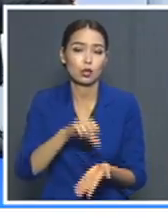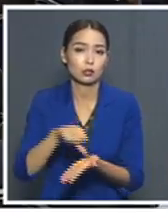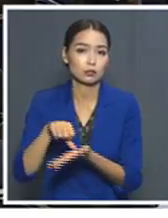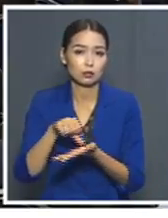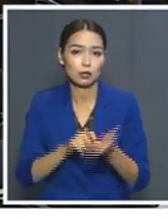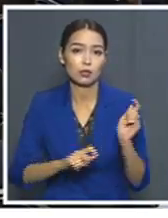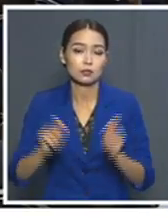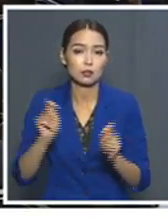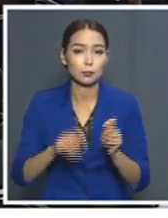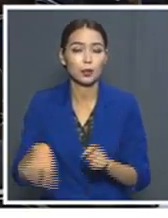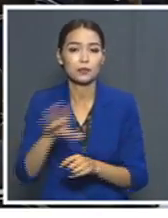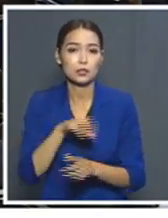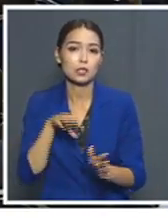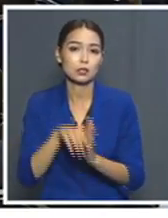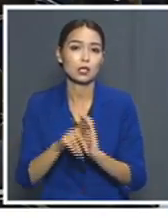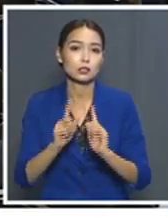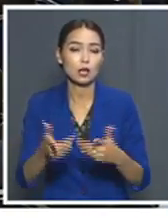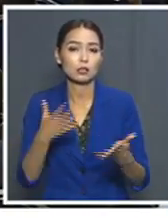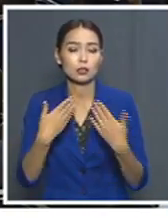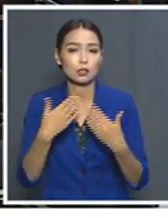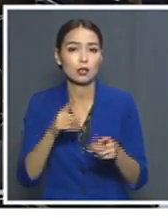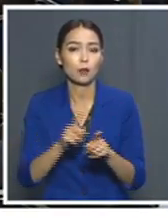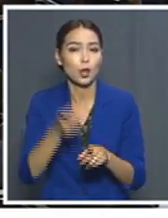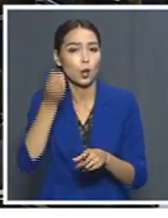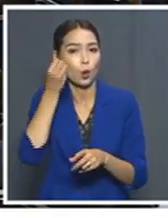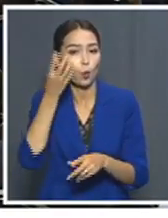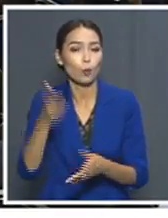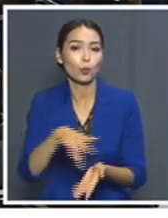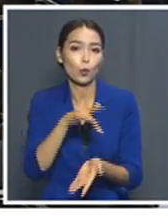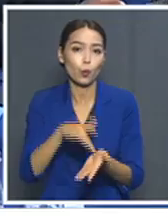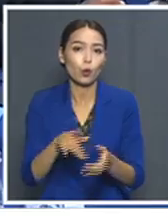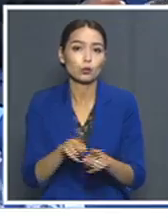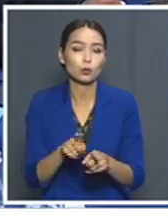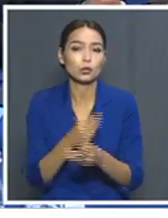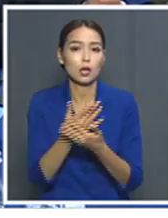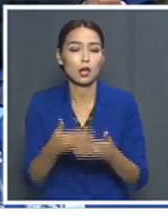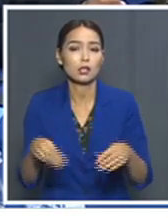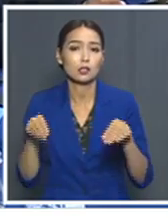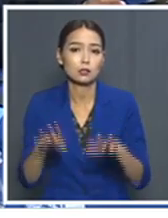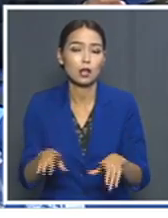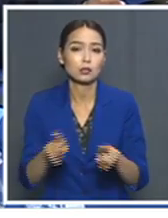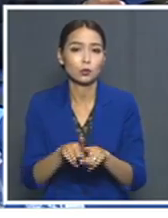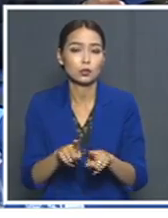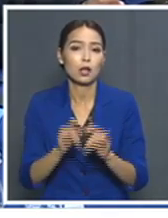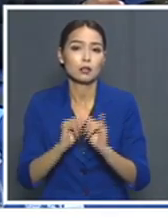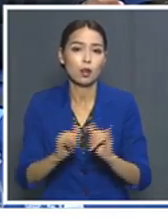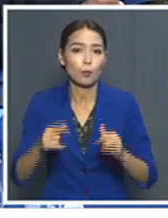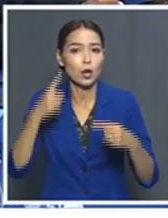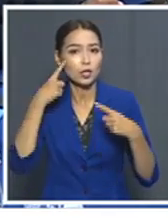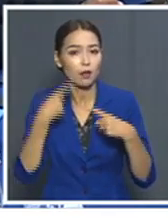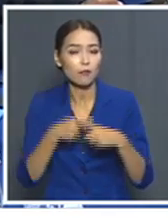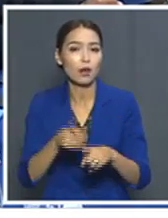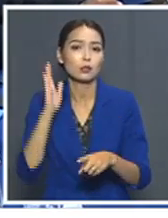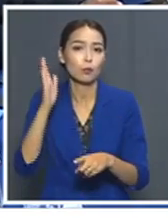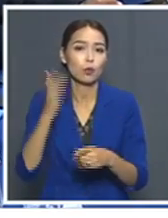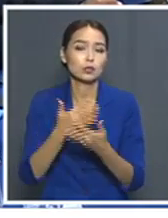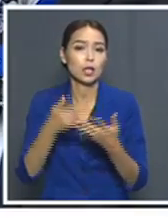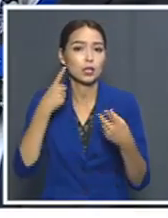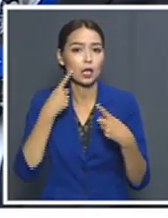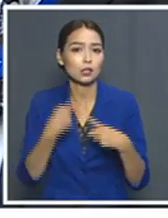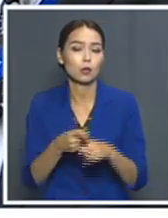Басқосуда ақылды қалаларды дамыту арқылы қаланың өзекті мәселелерін шешу, тұрақты даму, инновациялар мен технологиялар тақырыптары